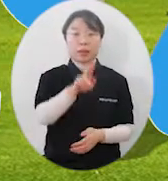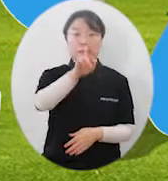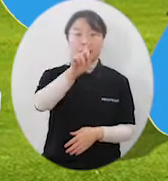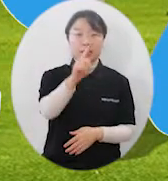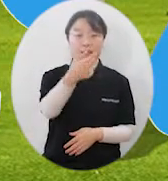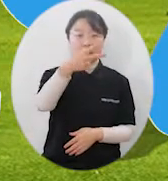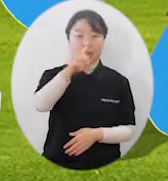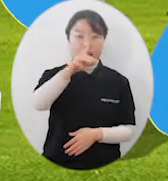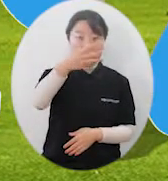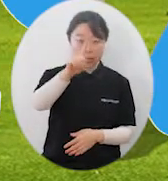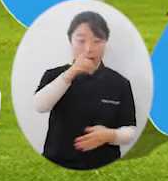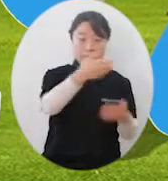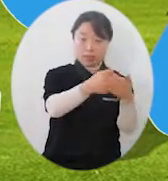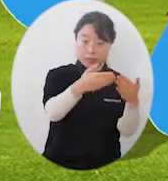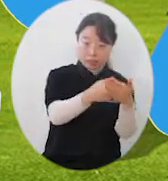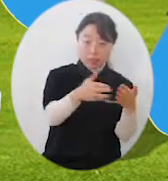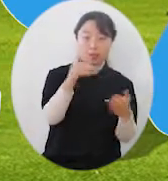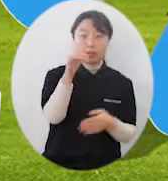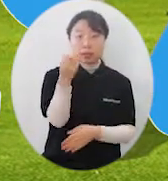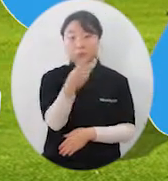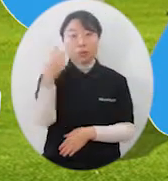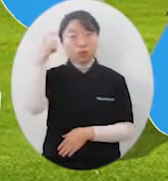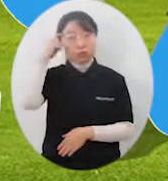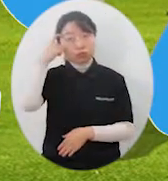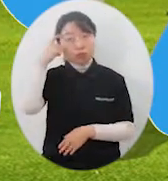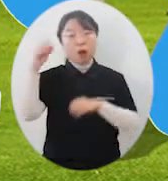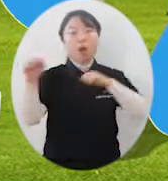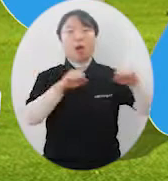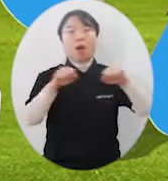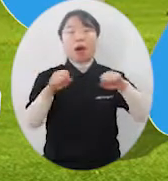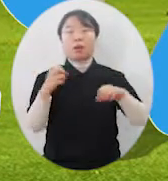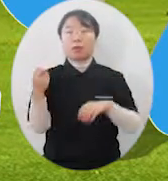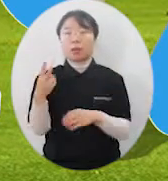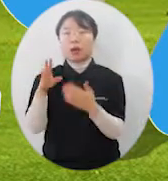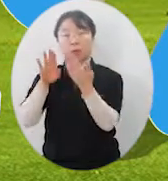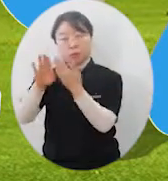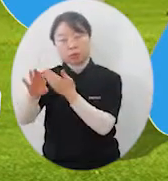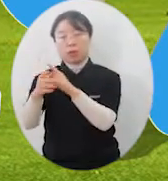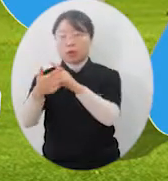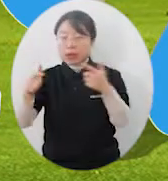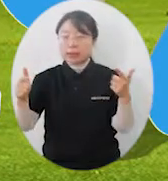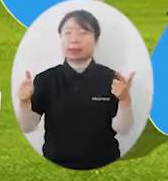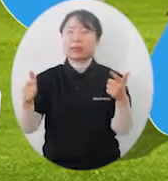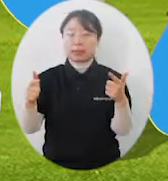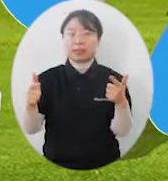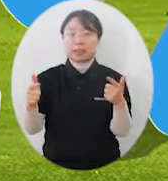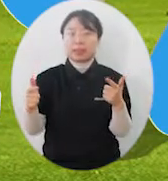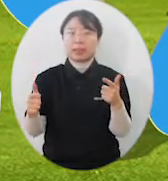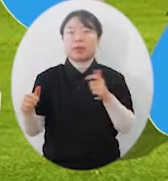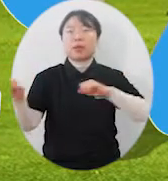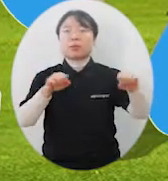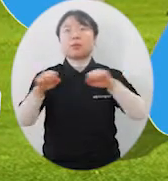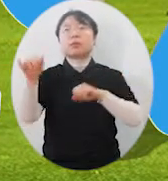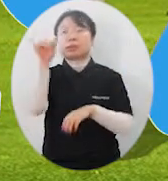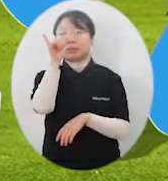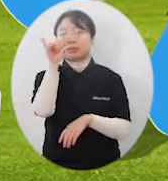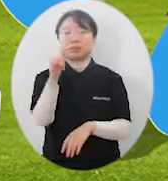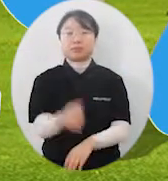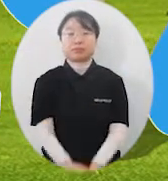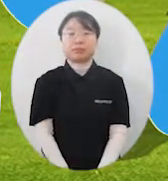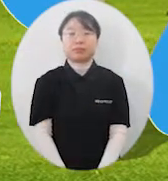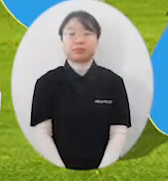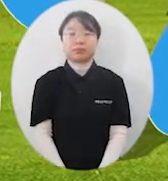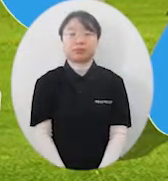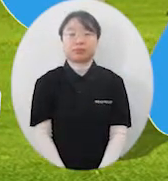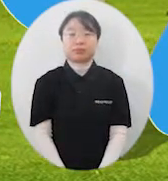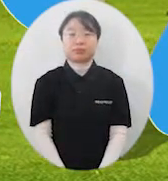색칠하기, 두뇌 건강 놀이 학습지 등으로 앞으로도 잡지 속 숨은 글자 찾기, 트리 만들기 등을 진행할